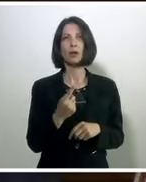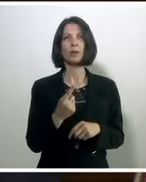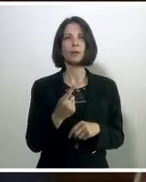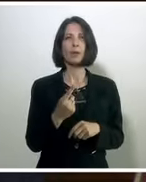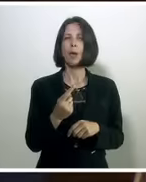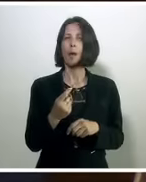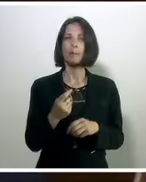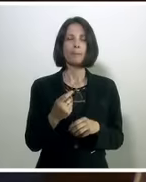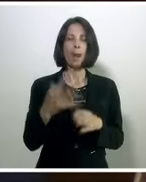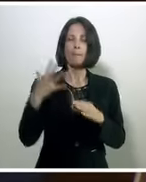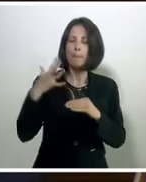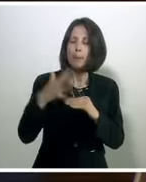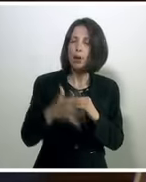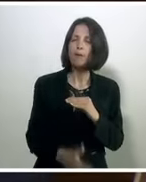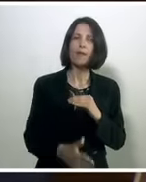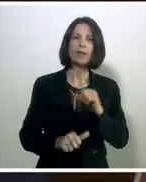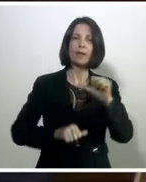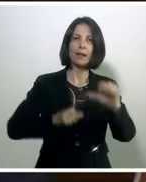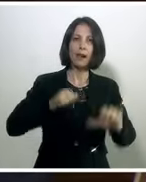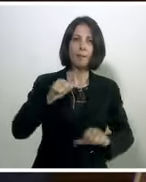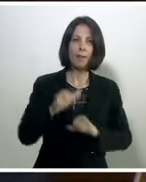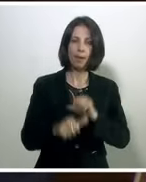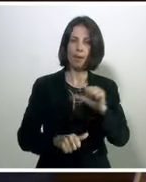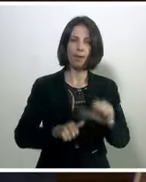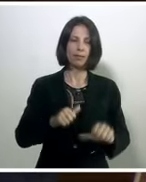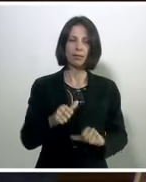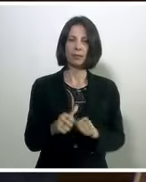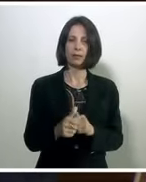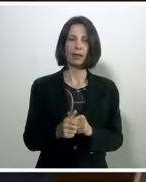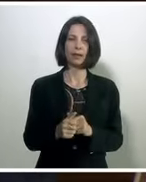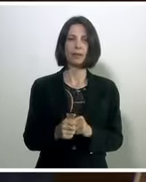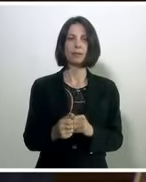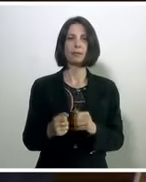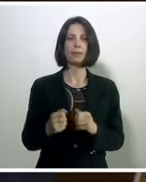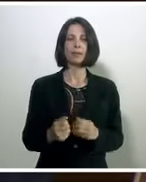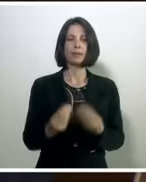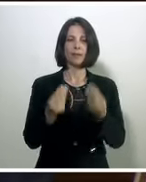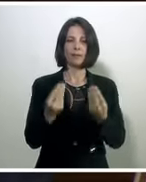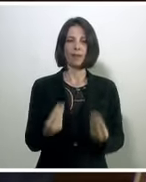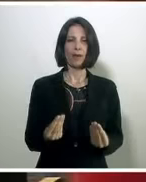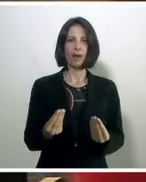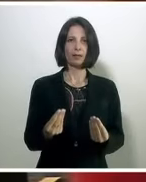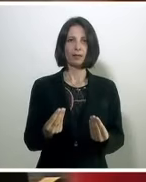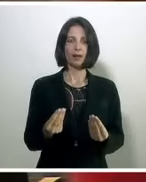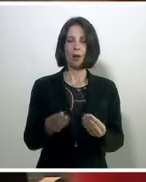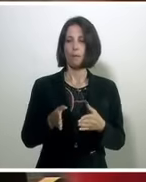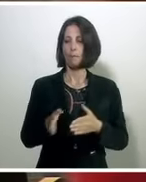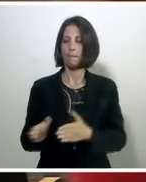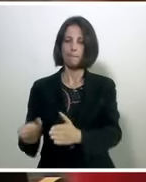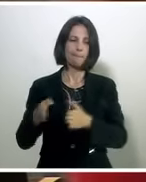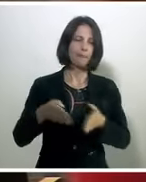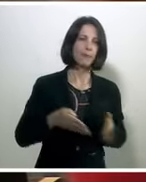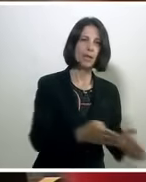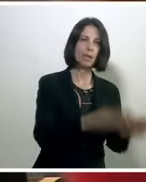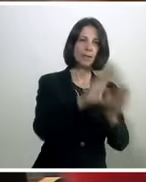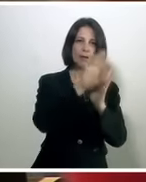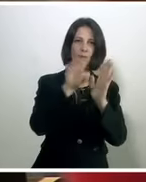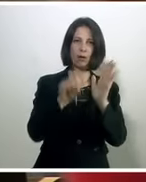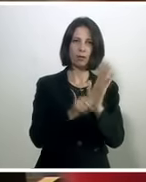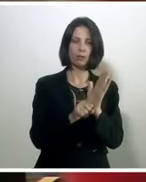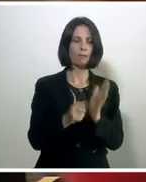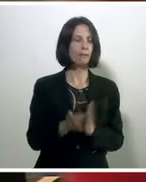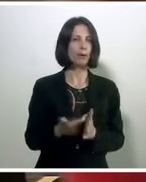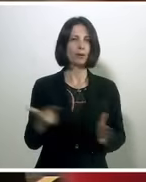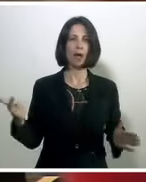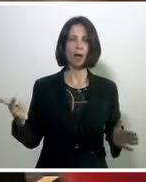radicali cambiamenti epocali sempre dinanzi ad un bivio cruciale della stor che